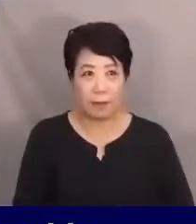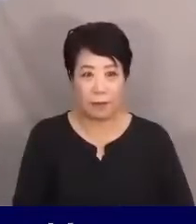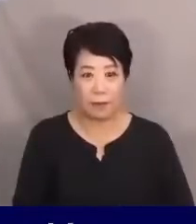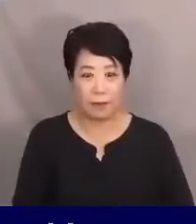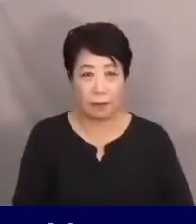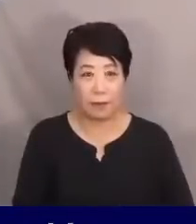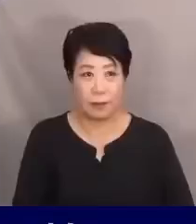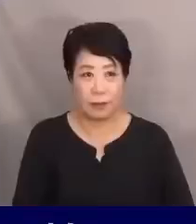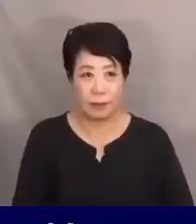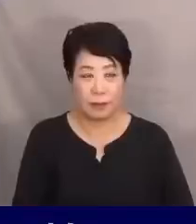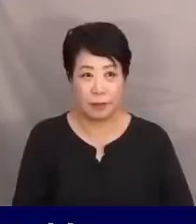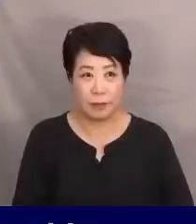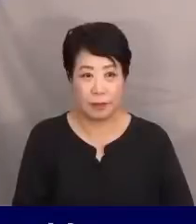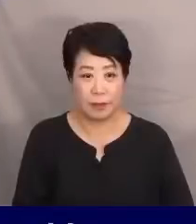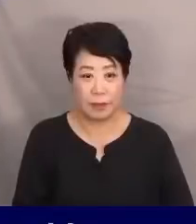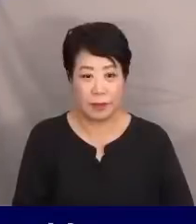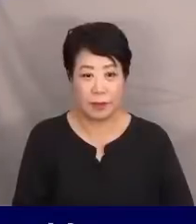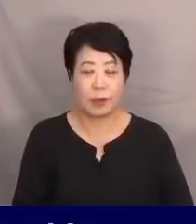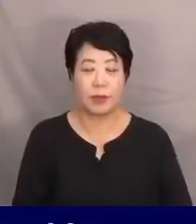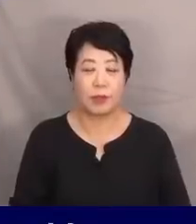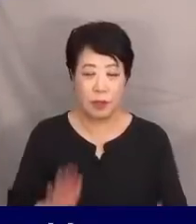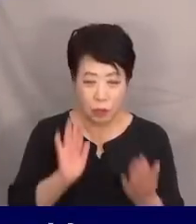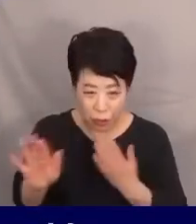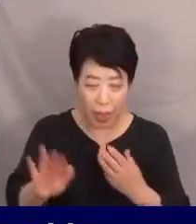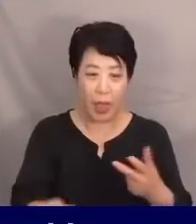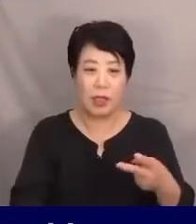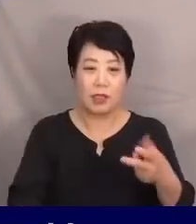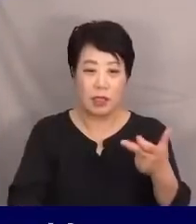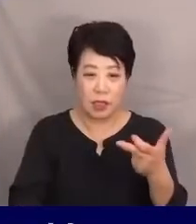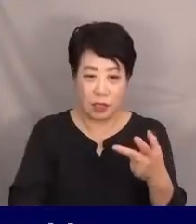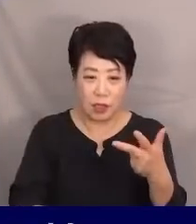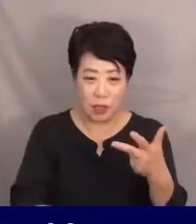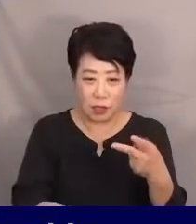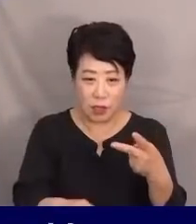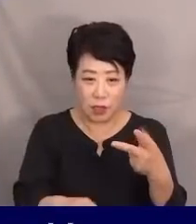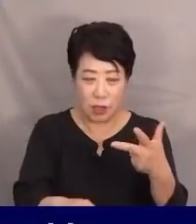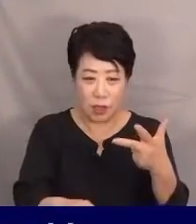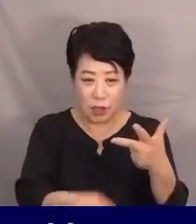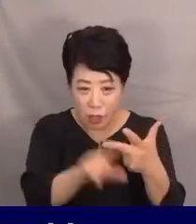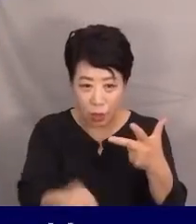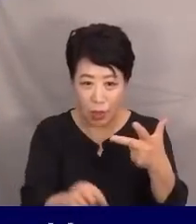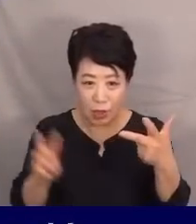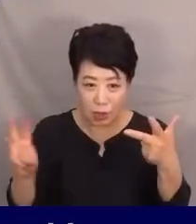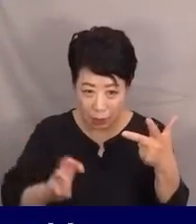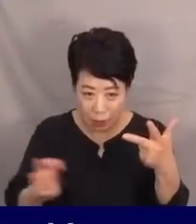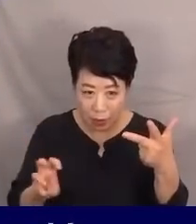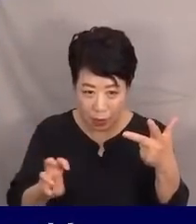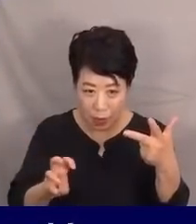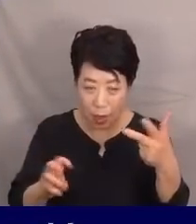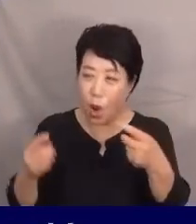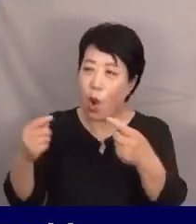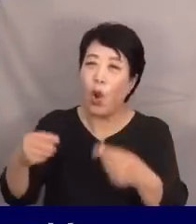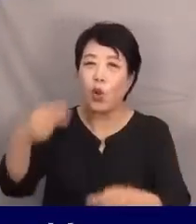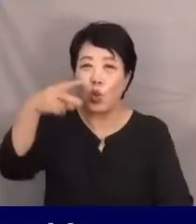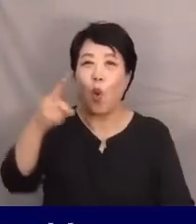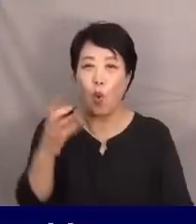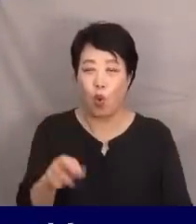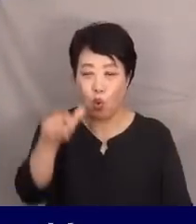네, 그리고 나서 얼마 안 있다 7월 31일 저는 동국대로부터 해고 통지를 받았습니다.